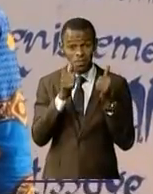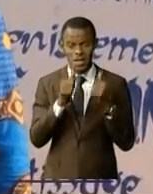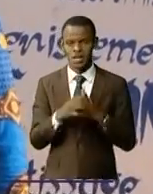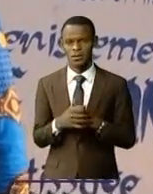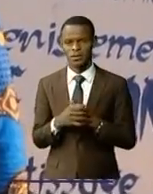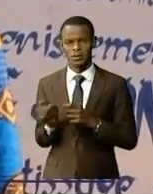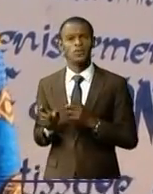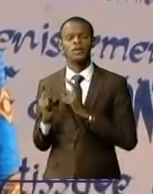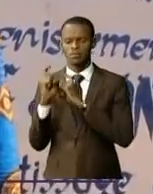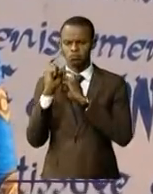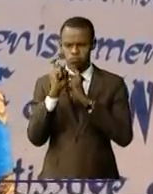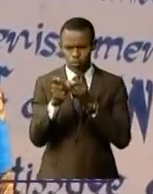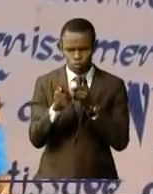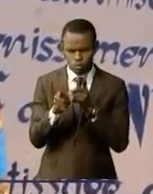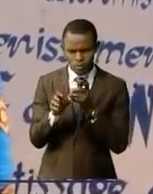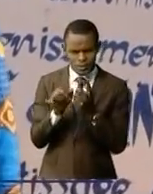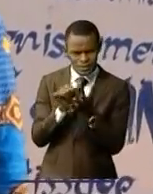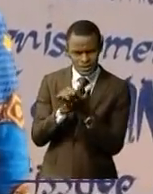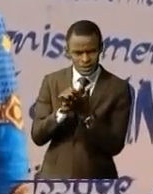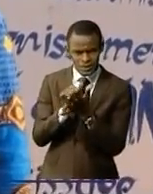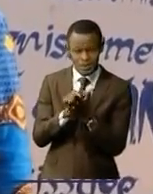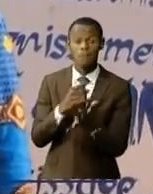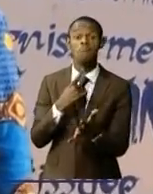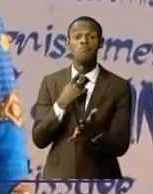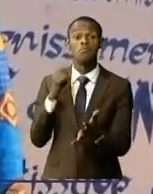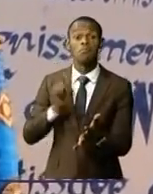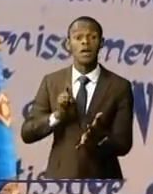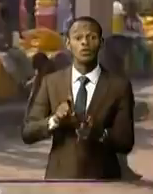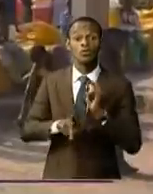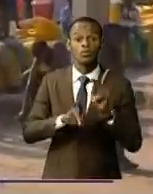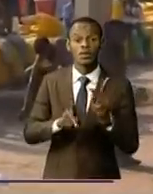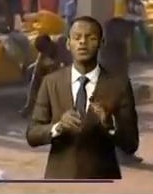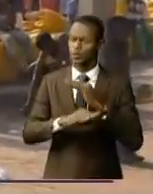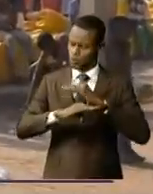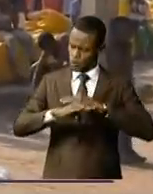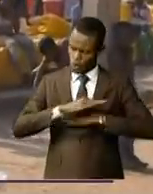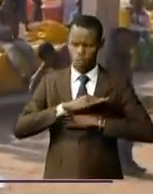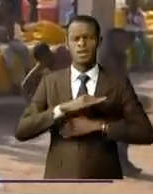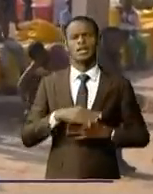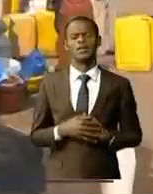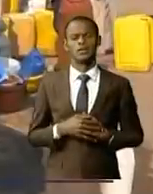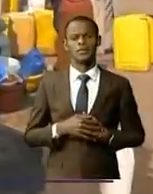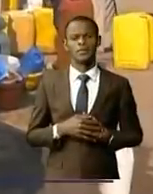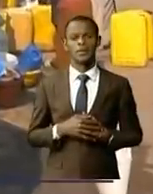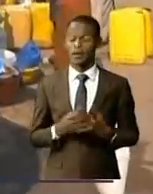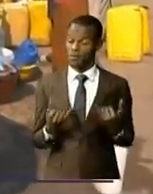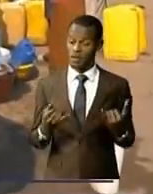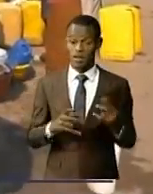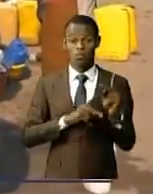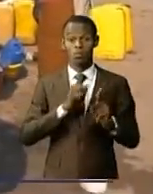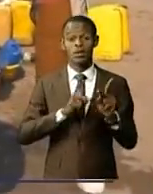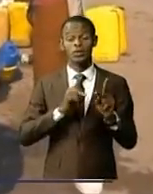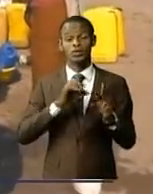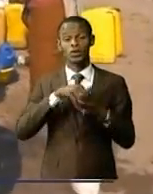besoins, si pas aux attentes de la population. Mais ça tombe à point. Désormais, la population de la commune de Lancélé ne va